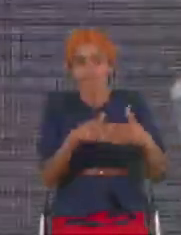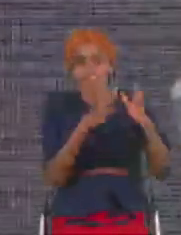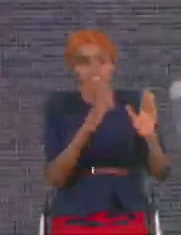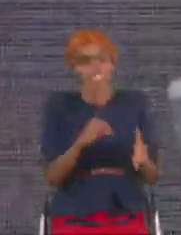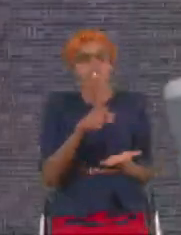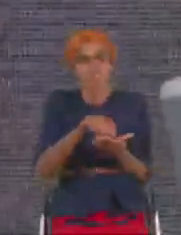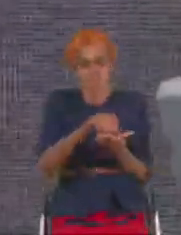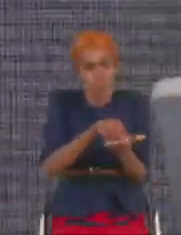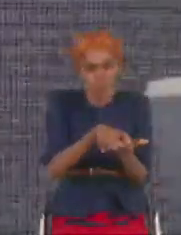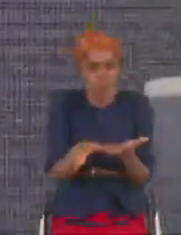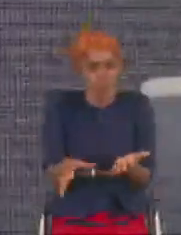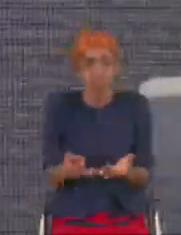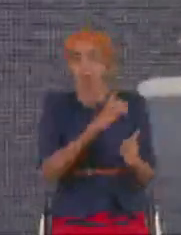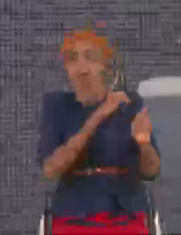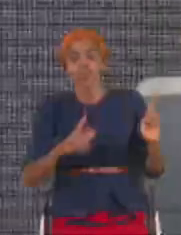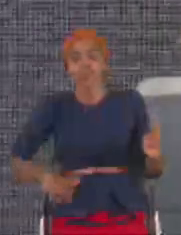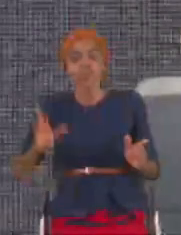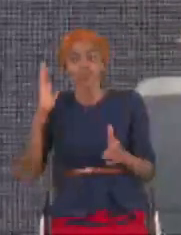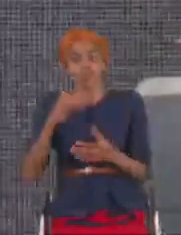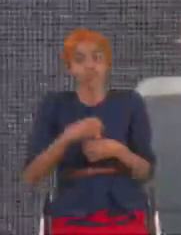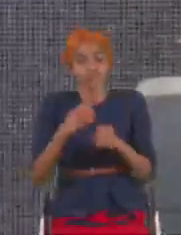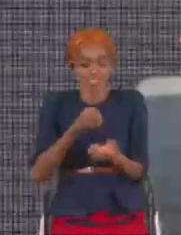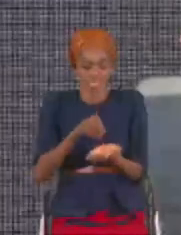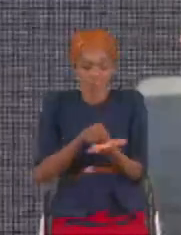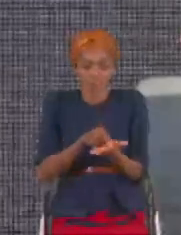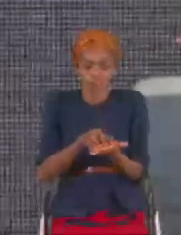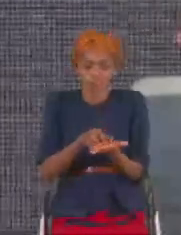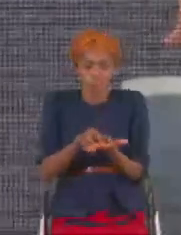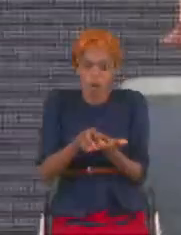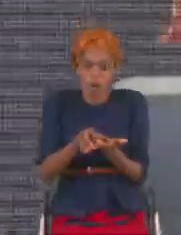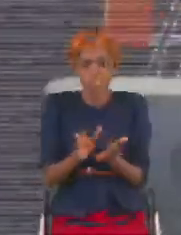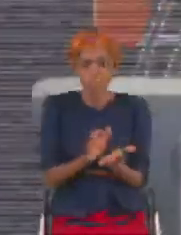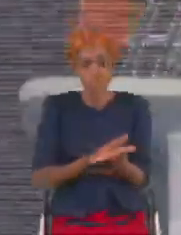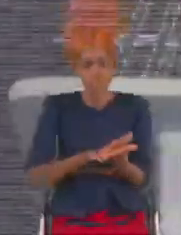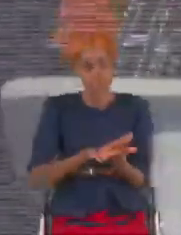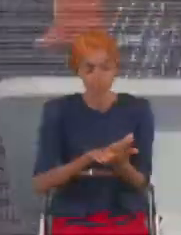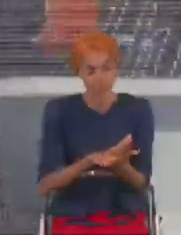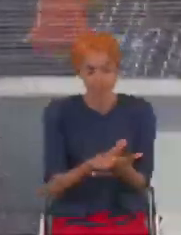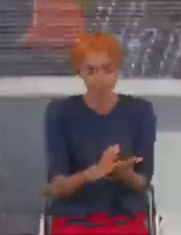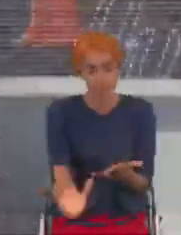dur il rendra le dur monde